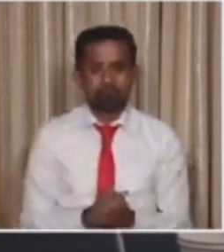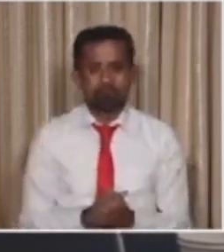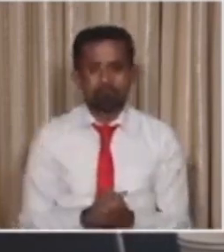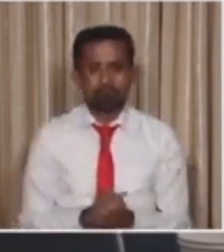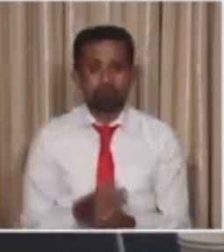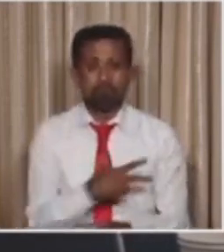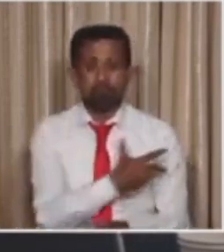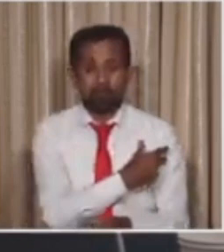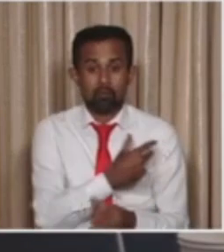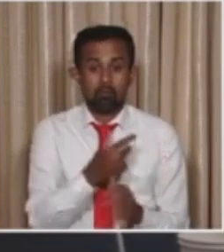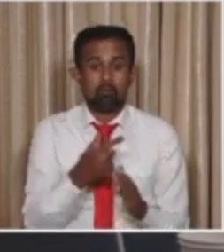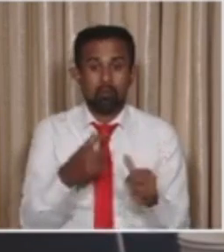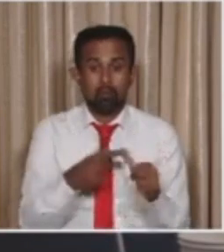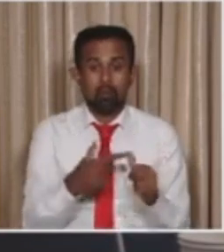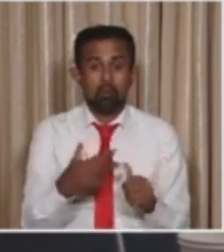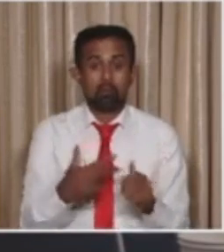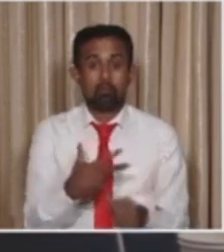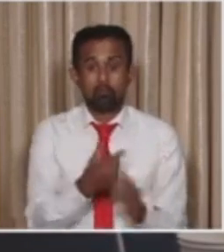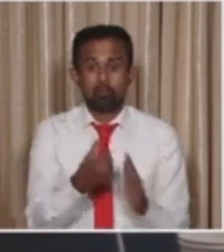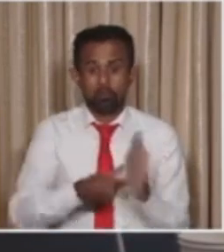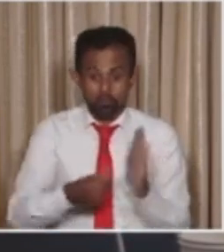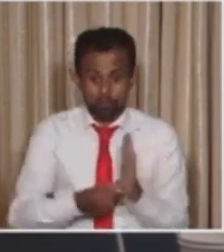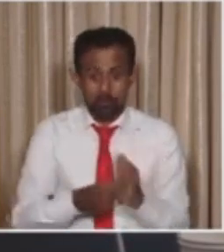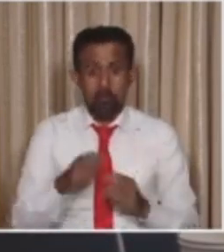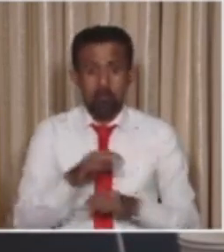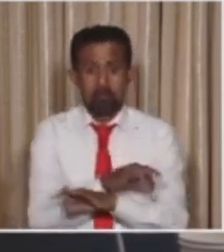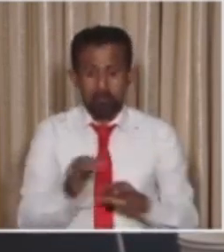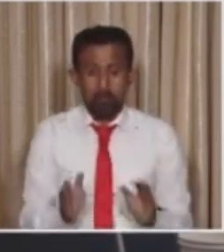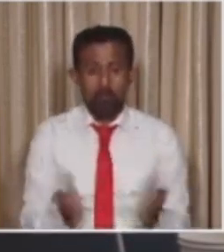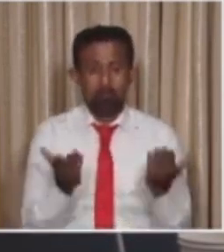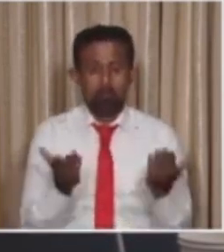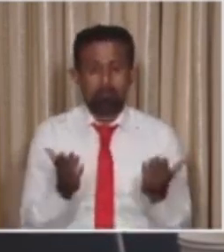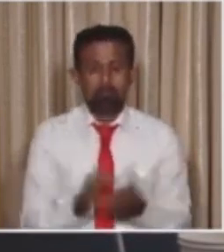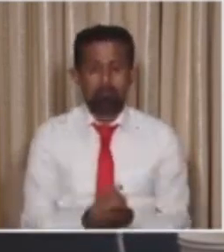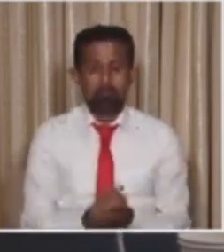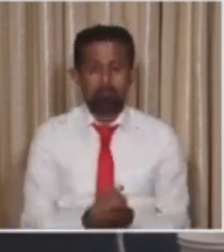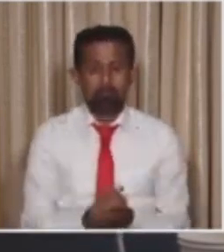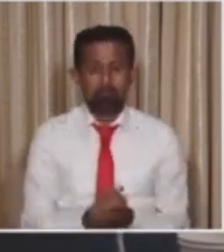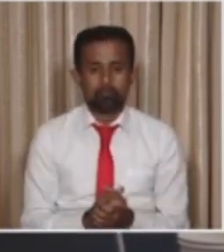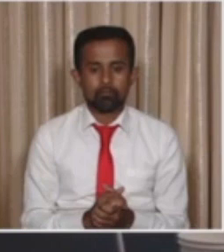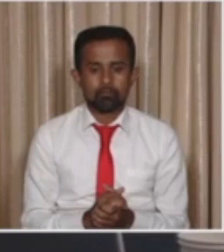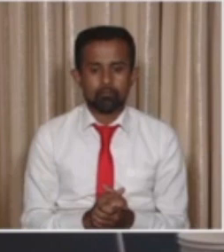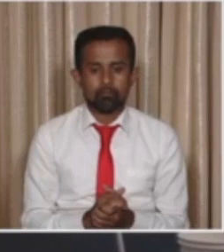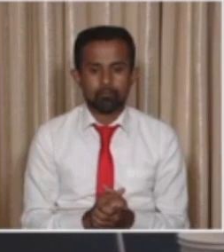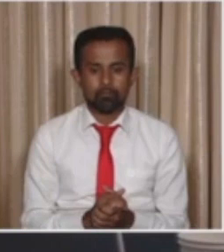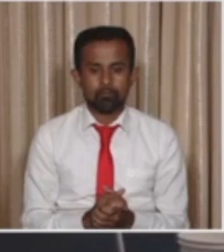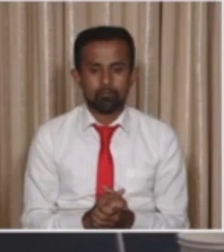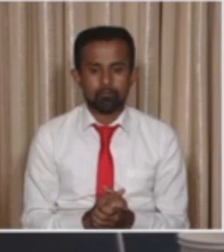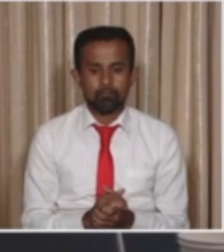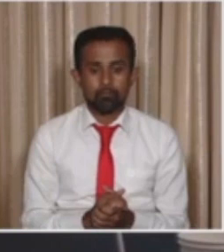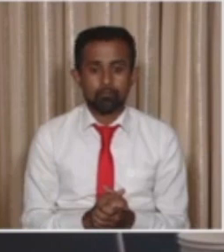அதற்கான நடவடிக்கை எடுக்கப்பட வேண்டும் என்பதை நான் இந்த நேரத்திலே கேட்டுக்கொள்ள விரும்புகின்றேன். கௌரவ தலைமை